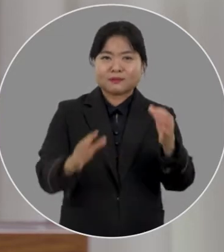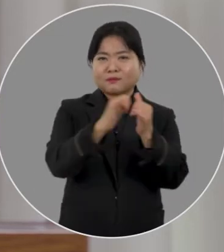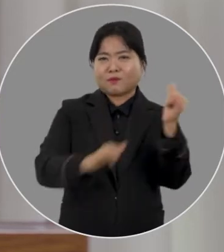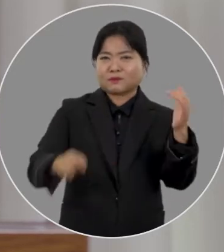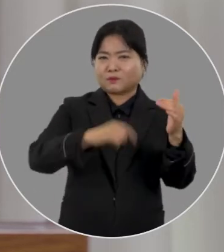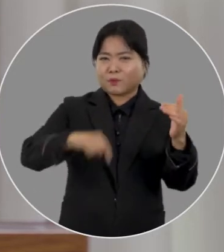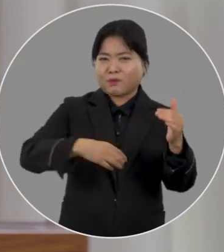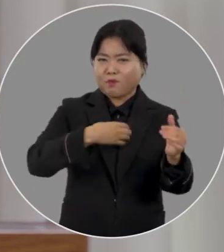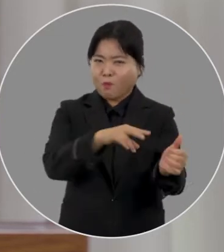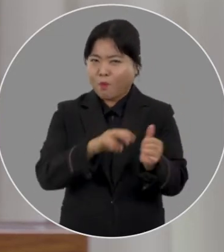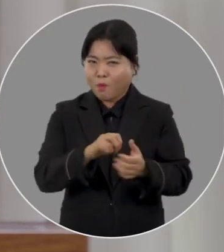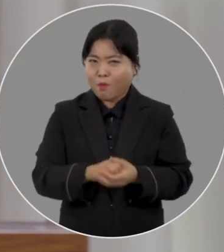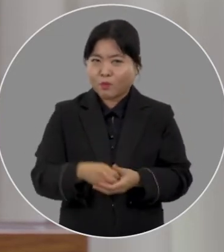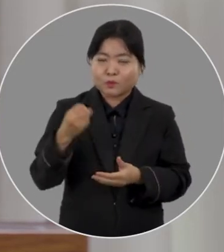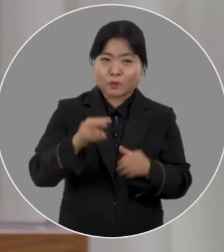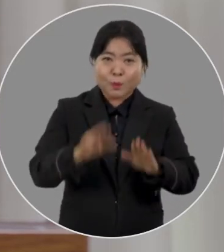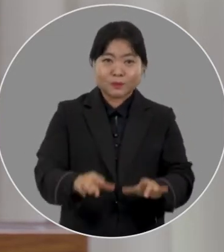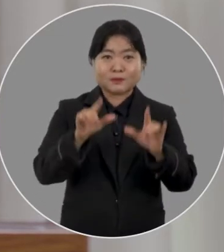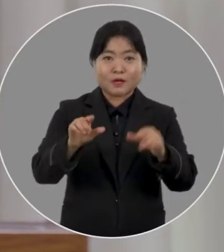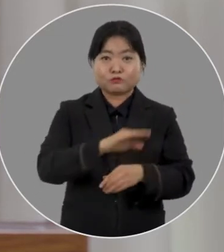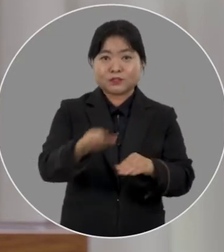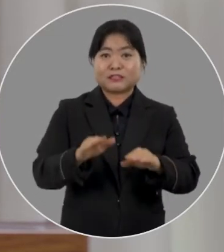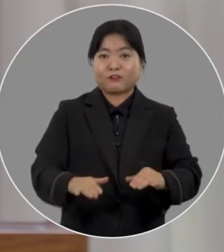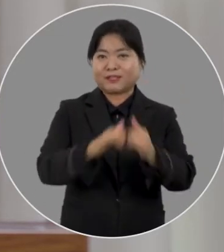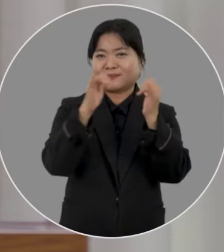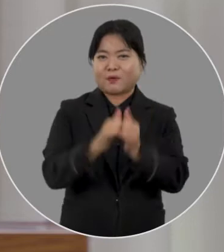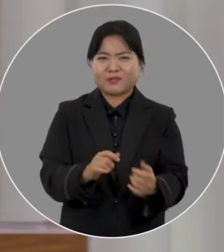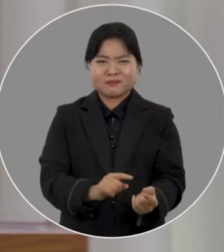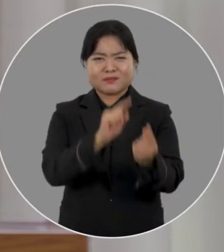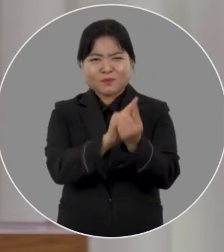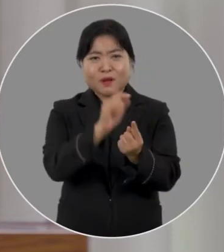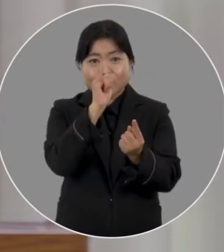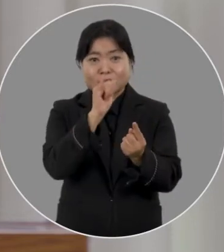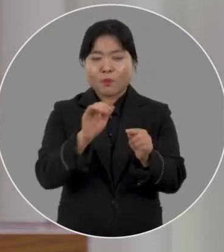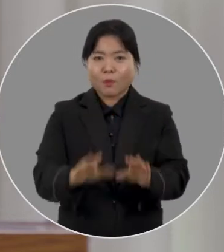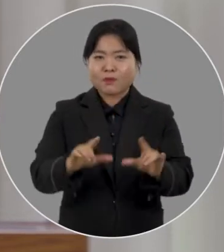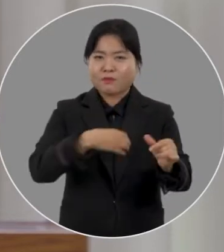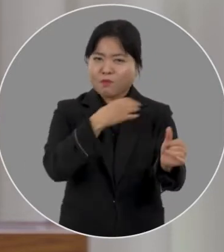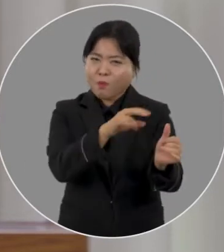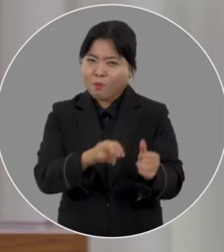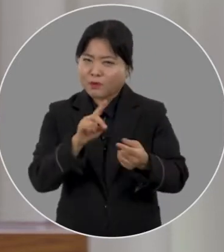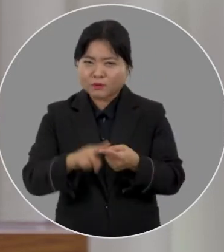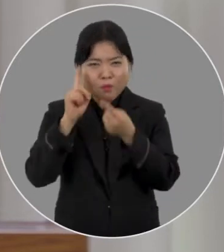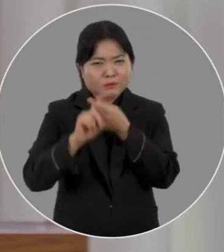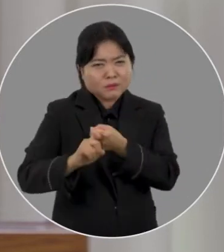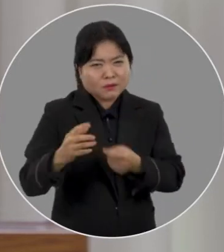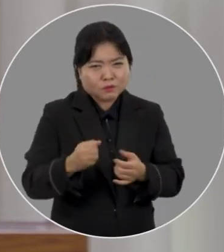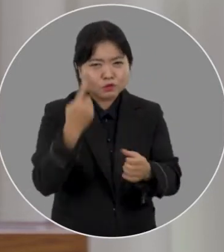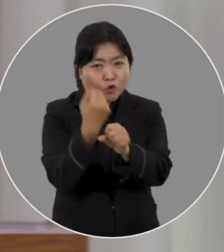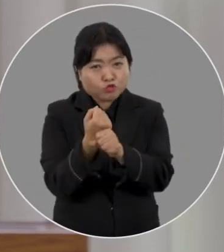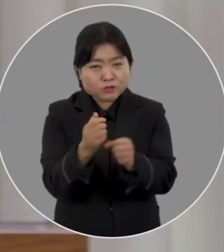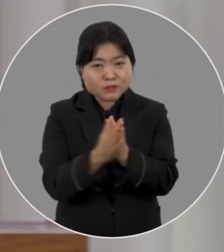역사 속에서의 혐오, 아울러서 이제 오늘날 우리 현대사회에서 직면하고 있는 오늘날의 혐오에 대해서 이제 관심을 갖고 연구를